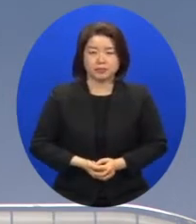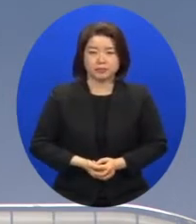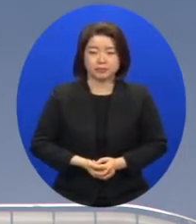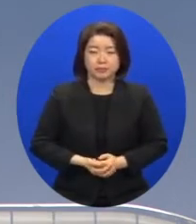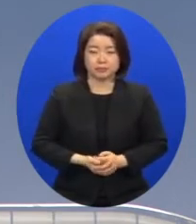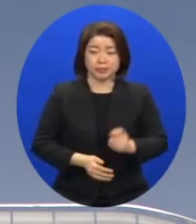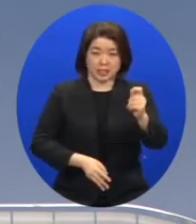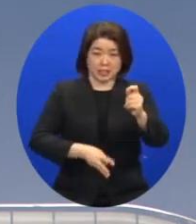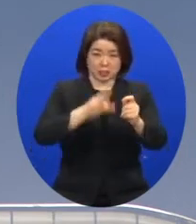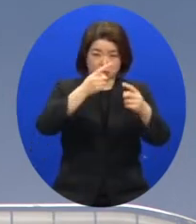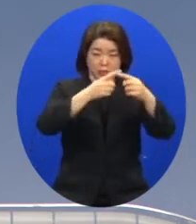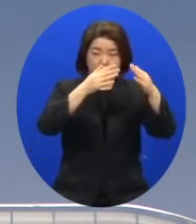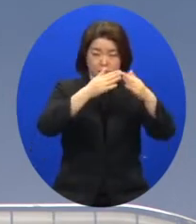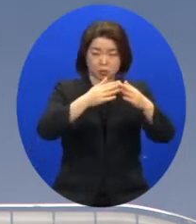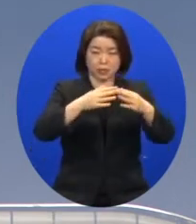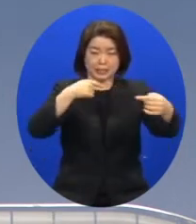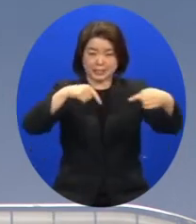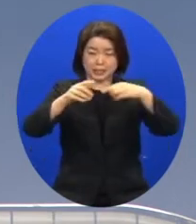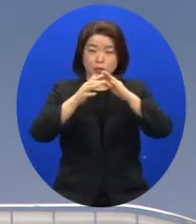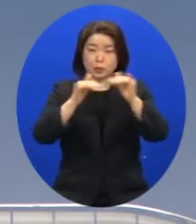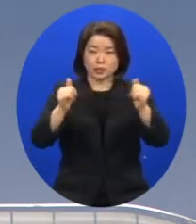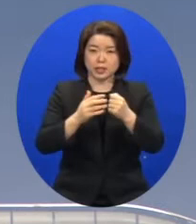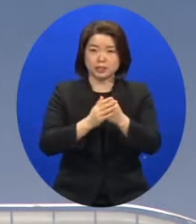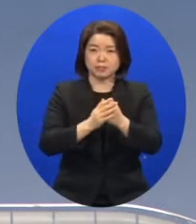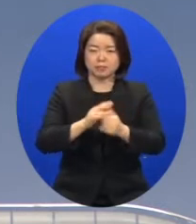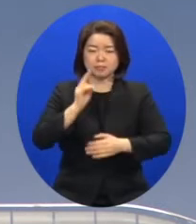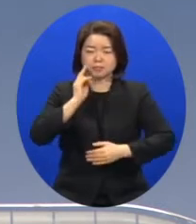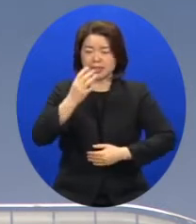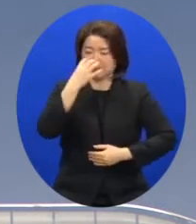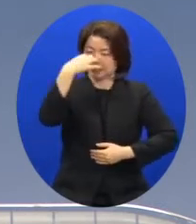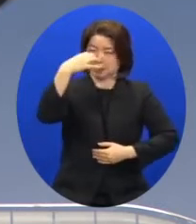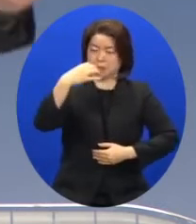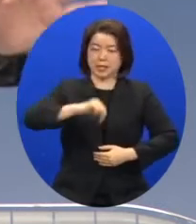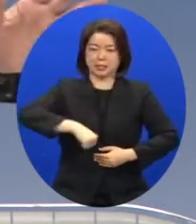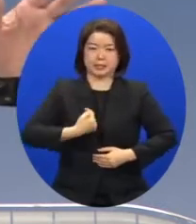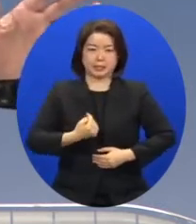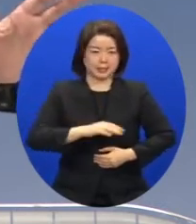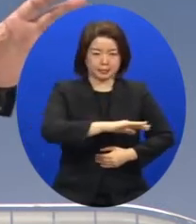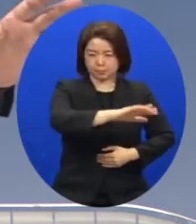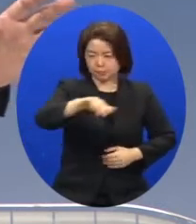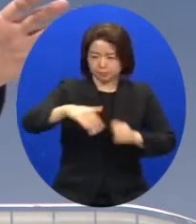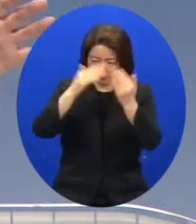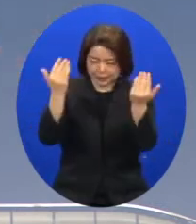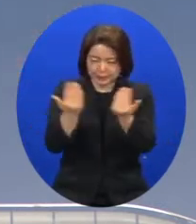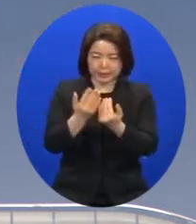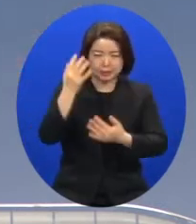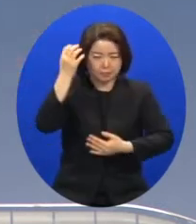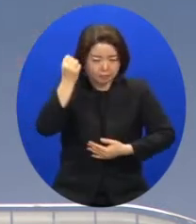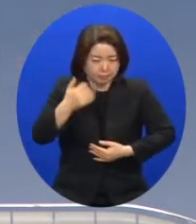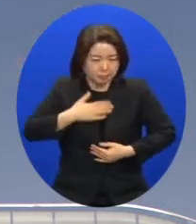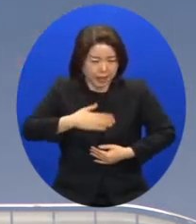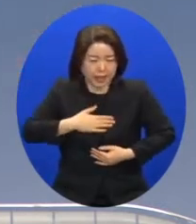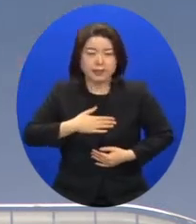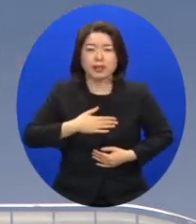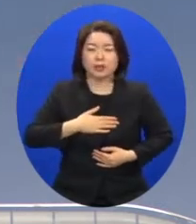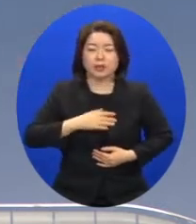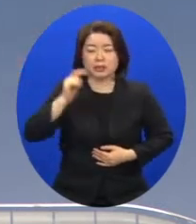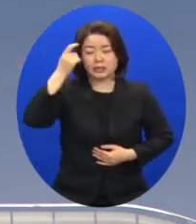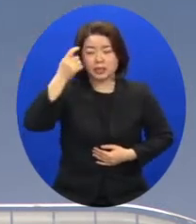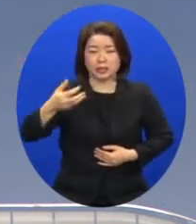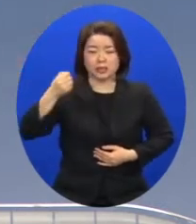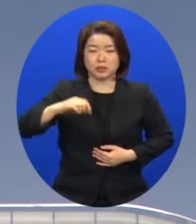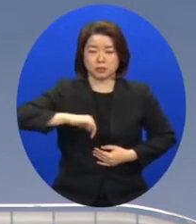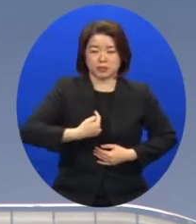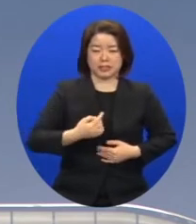고린도 교회의 지도자들은 아주 교만하고 스스로 자기가 모든걸 다 안다고 생각하고 자기를 자랑했습니다